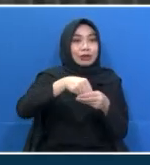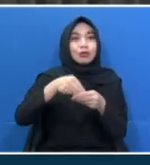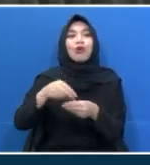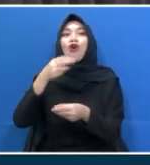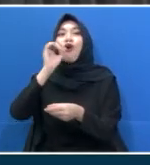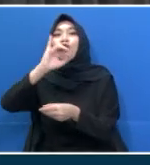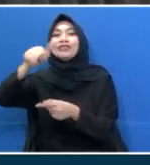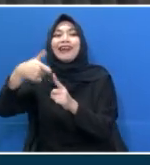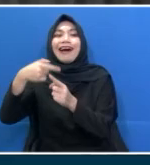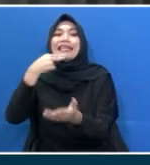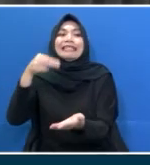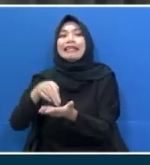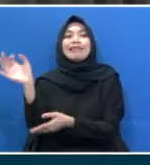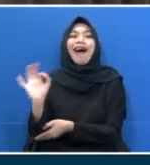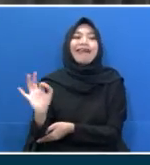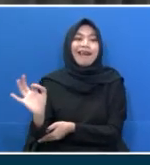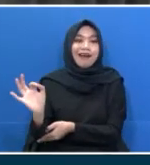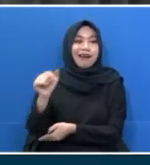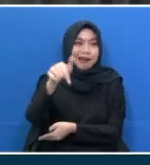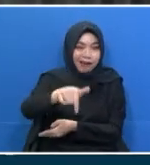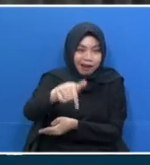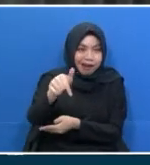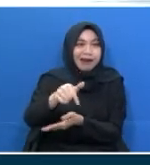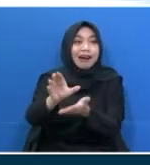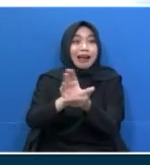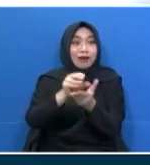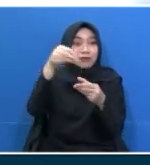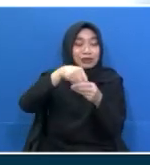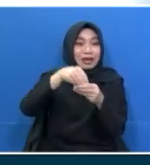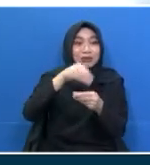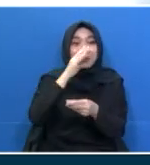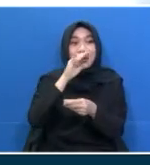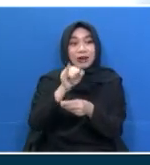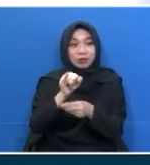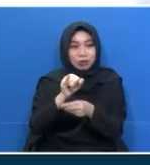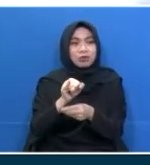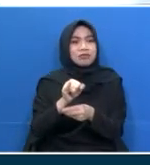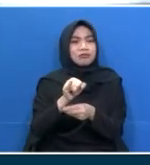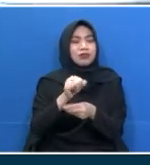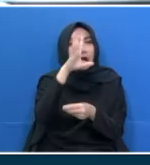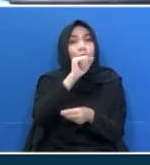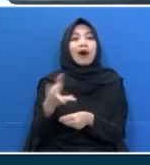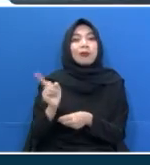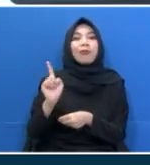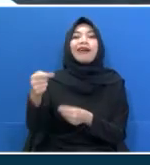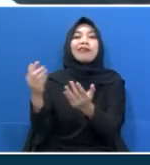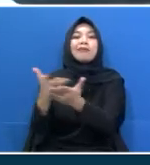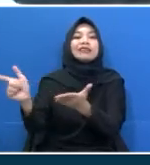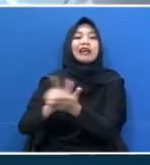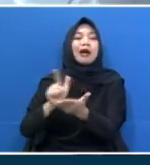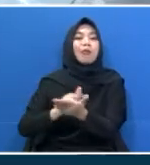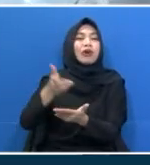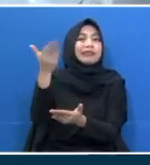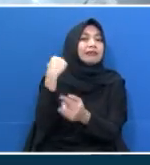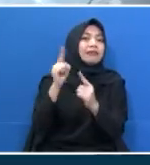Kombes Winardi, menyatakan bahwa kasus dugaan investasi bodong yang dilakukan oleh Yalsa Butik ini bermula dari laporan masyarakat pada 11